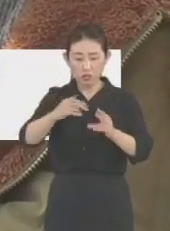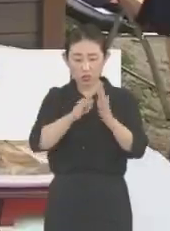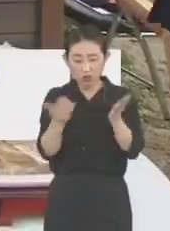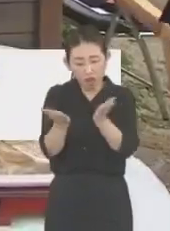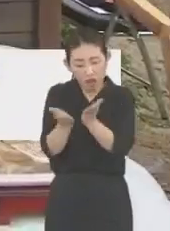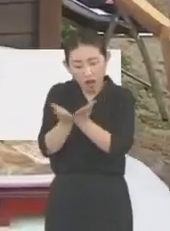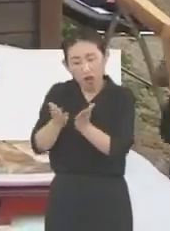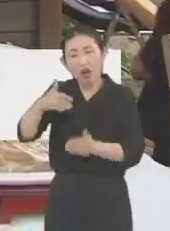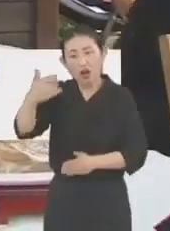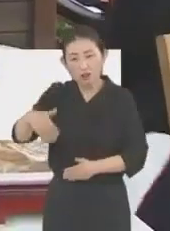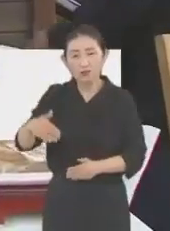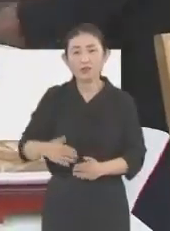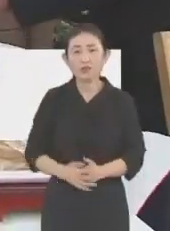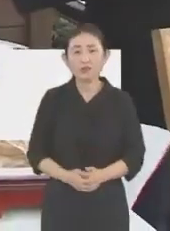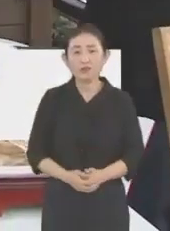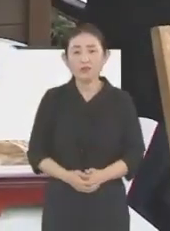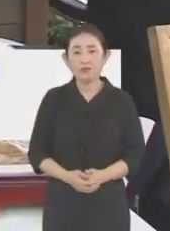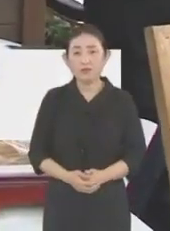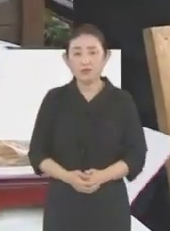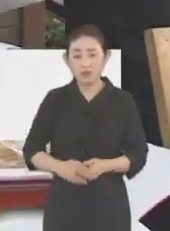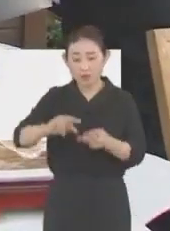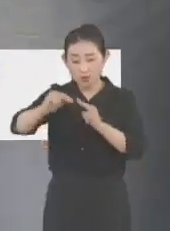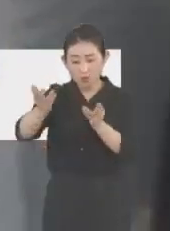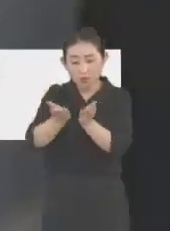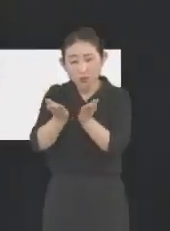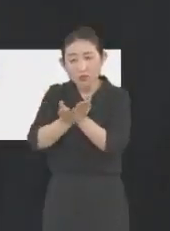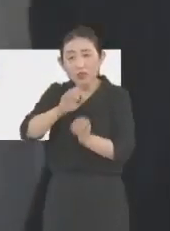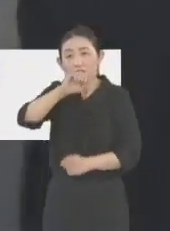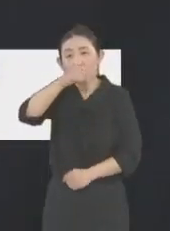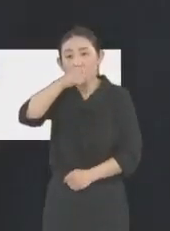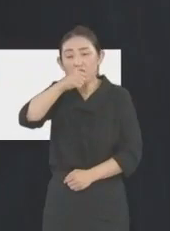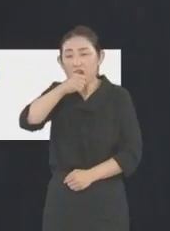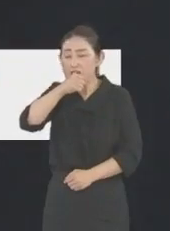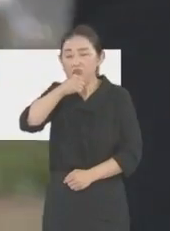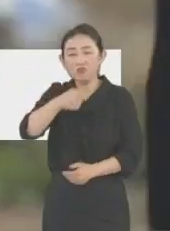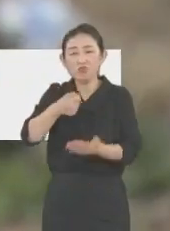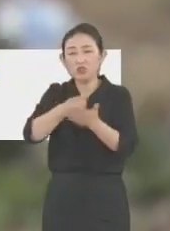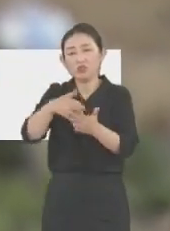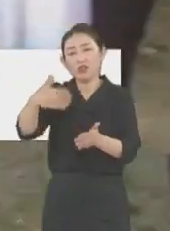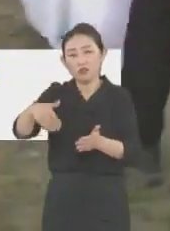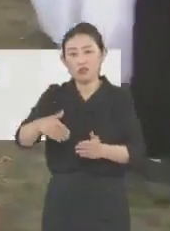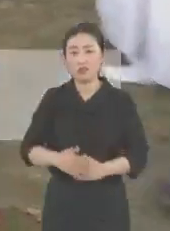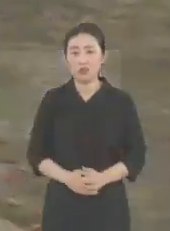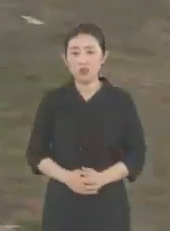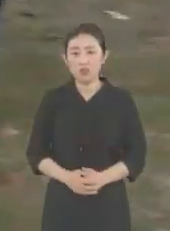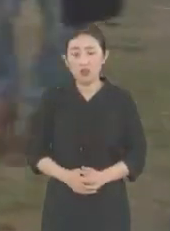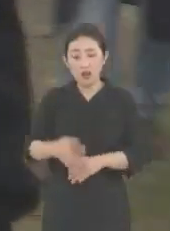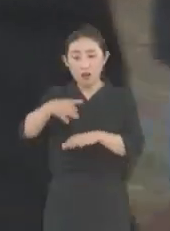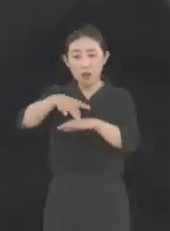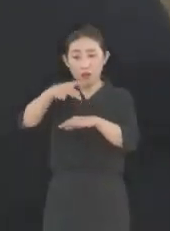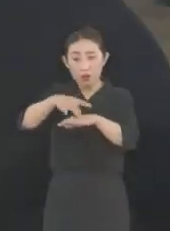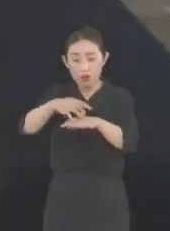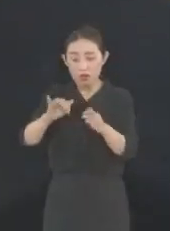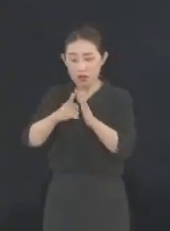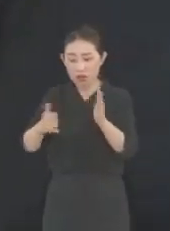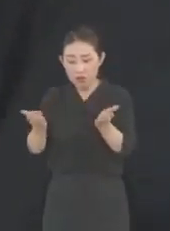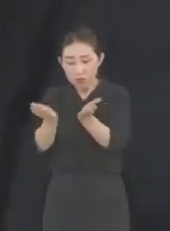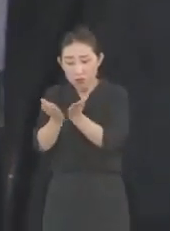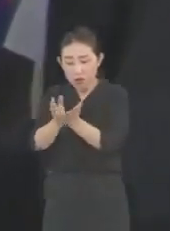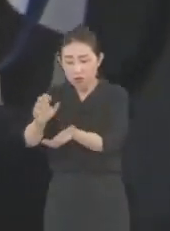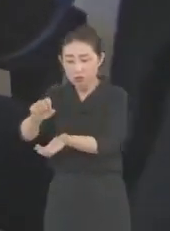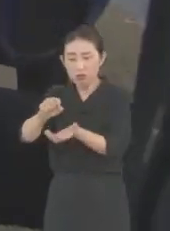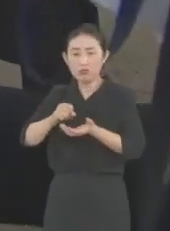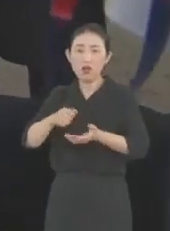못했기 때문입니다. 특히 유전자 감식 예산은 결국 올해도 반영되지 못해 어떤 유해도 가족의 품으로